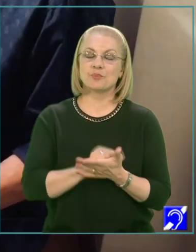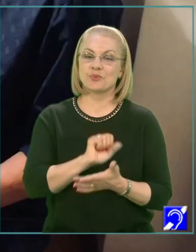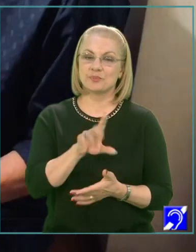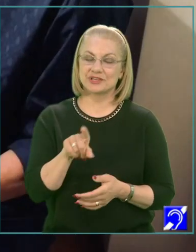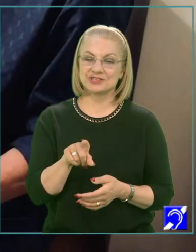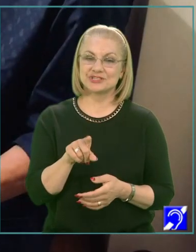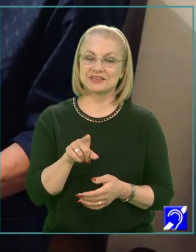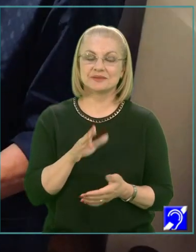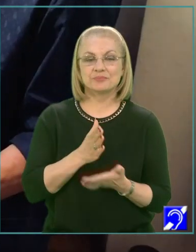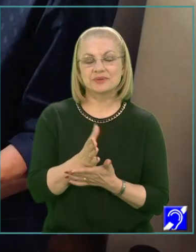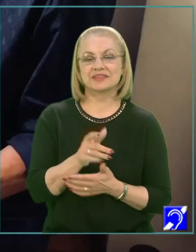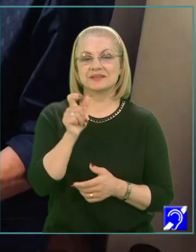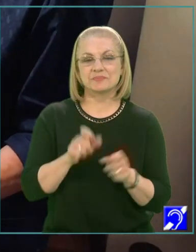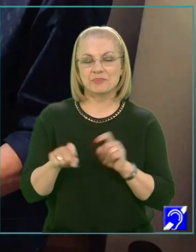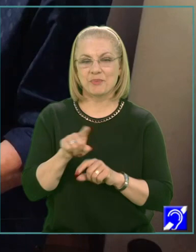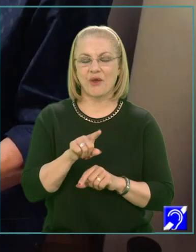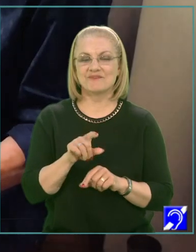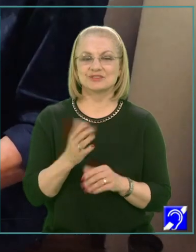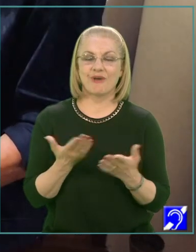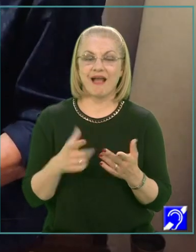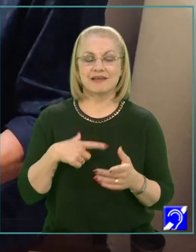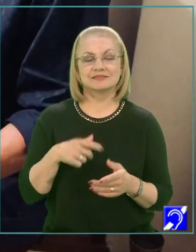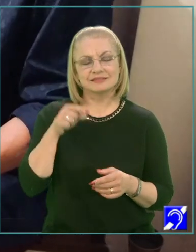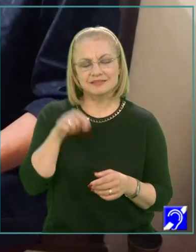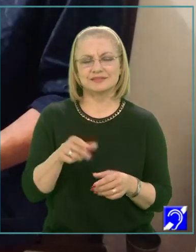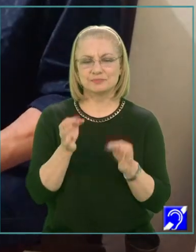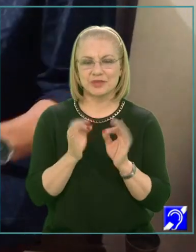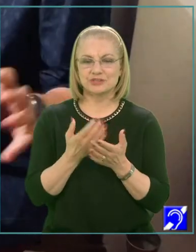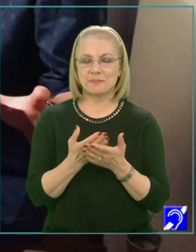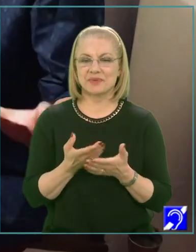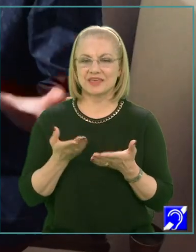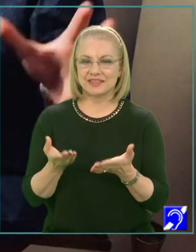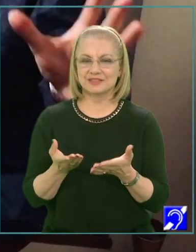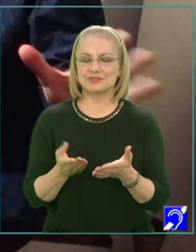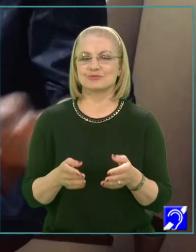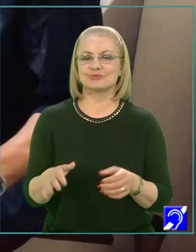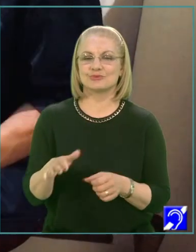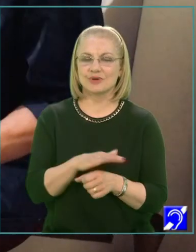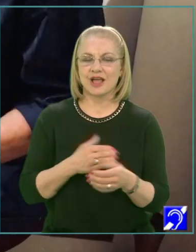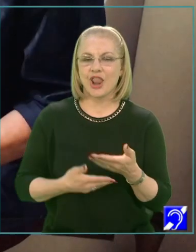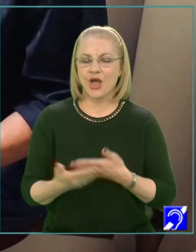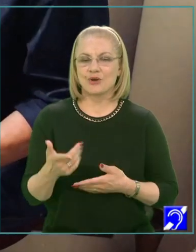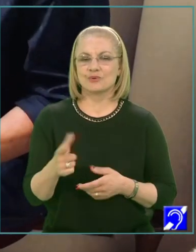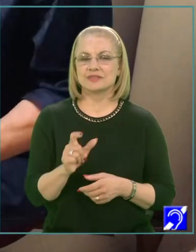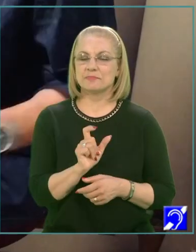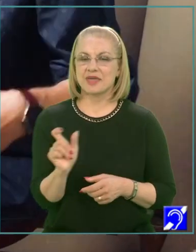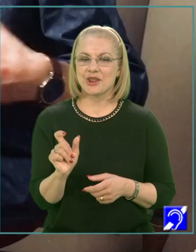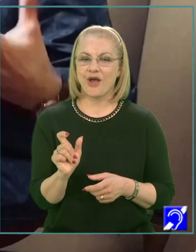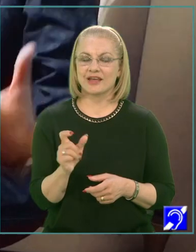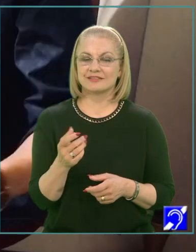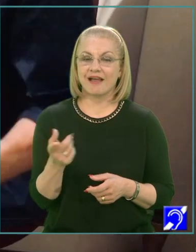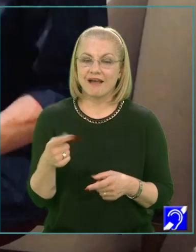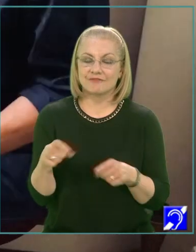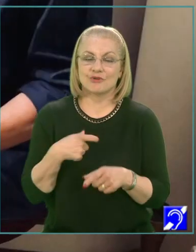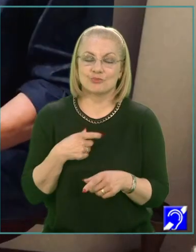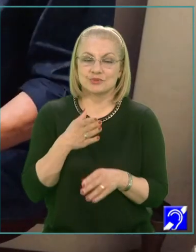prin intermediul profesorilor care sunt acolo special pentru a suplini perioada în care nu puteți merge și